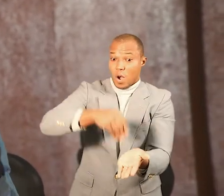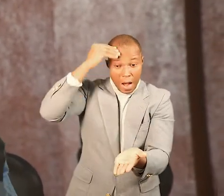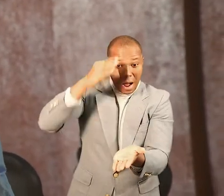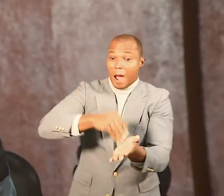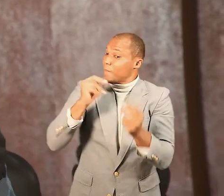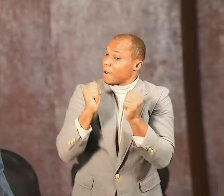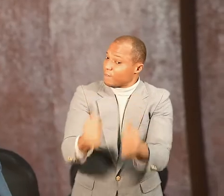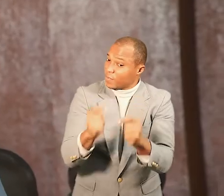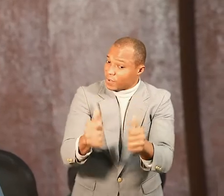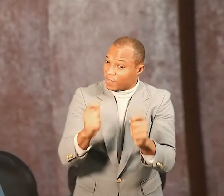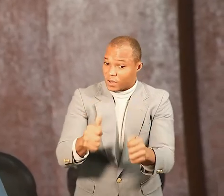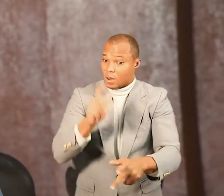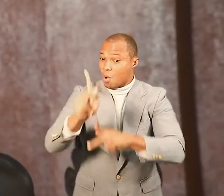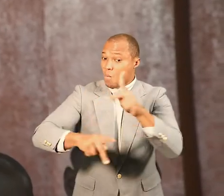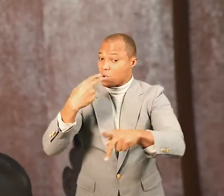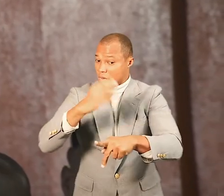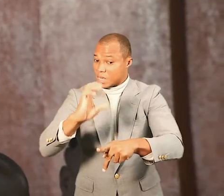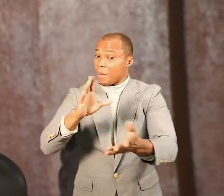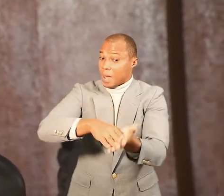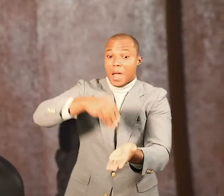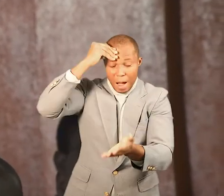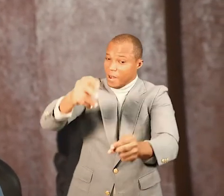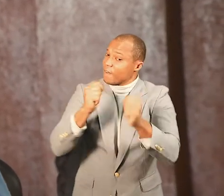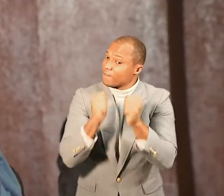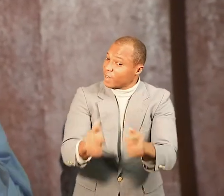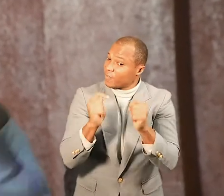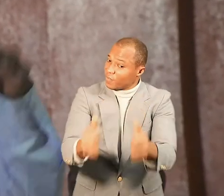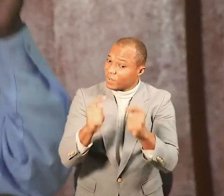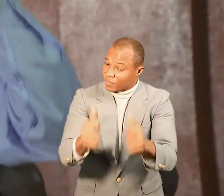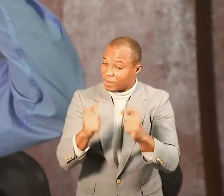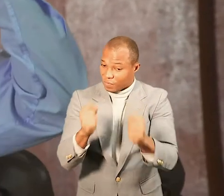ils tendent, ils comprennent plus vite. Et mais là, nous disons,